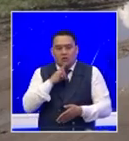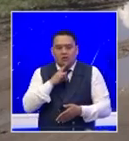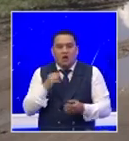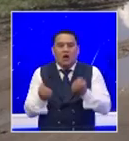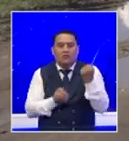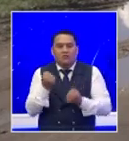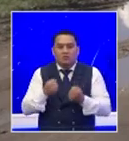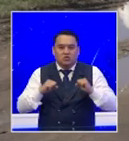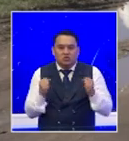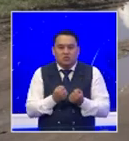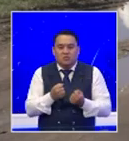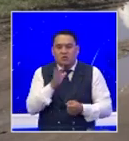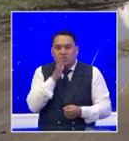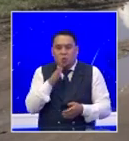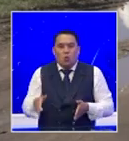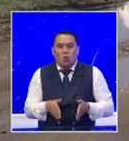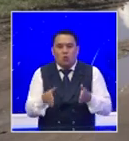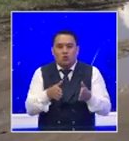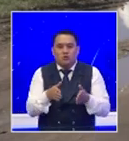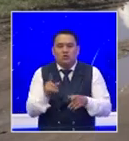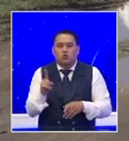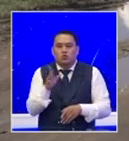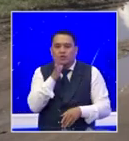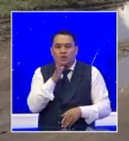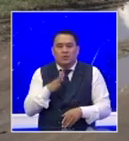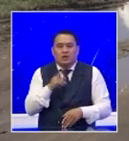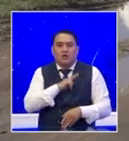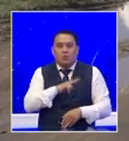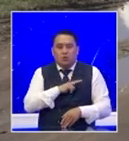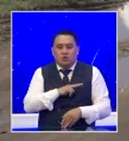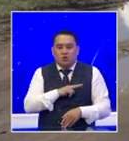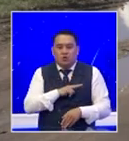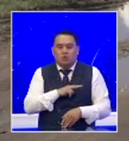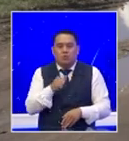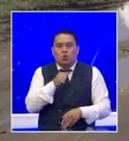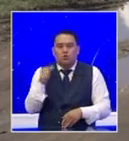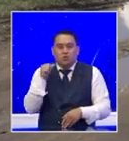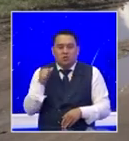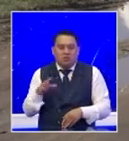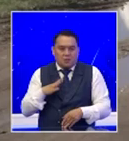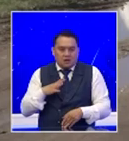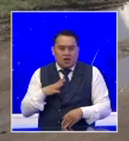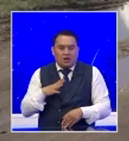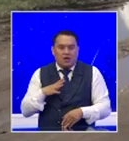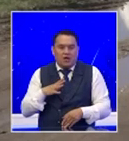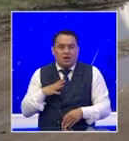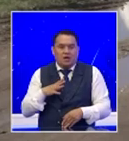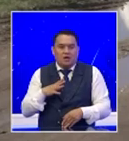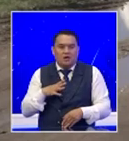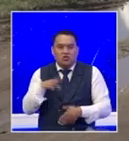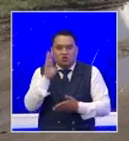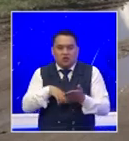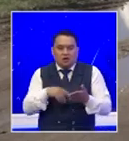за зимнее содержание. То есть это за тот период, который работа проведена. Но в прошлом месяце также было оштрафован